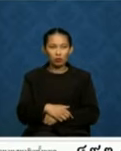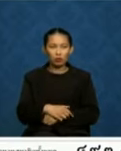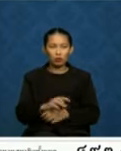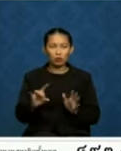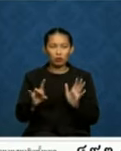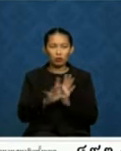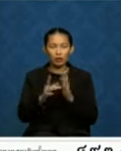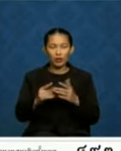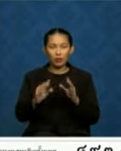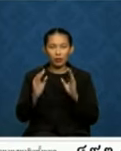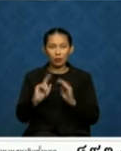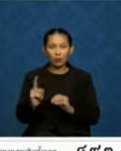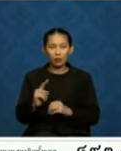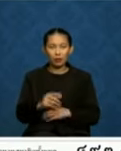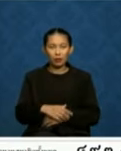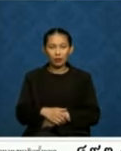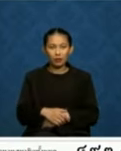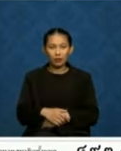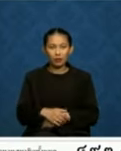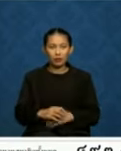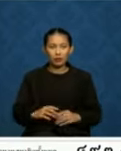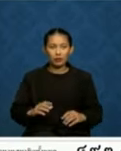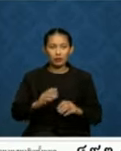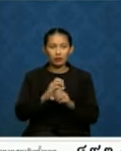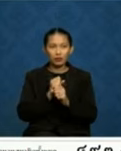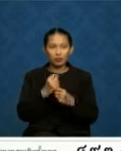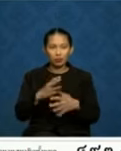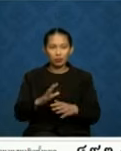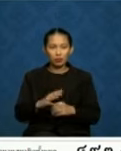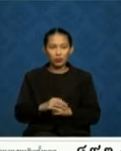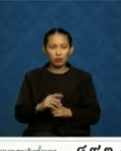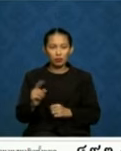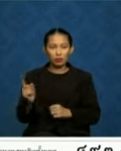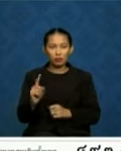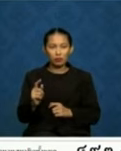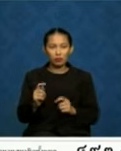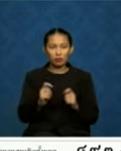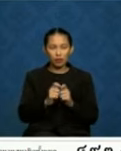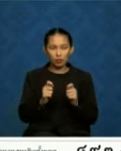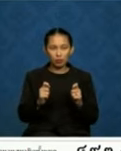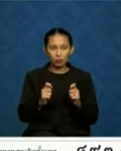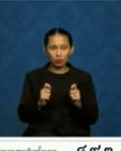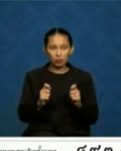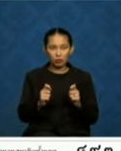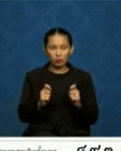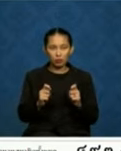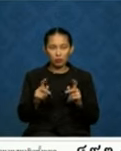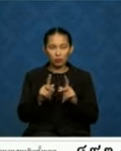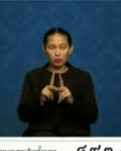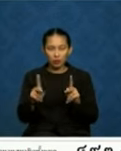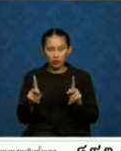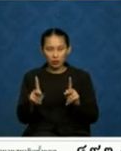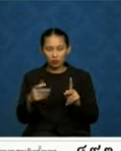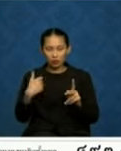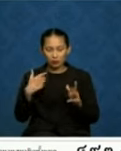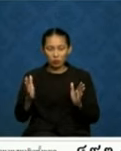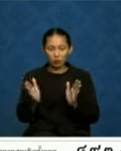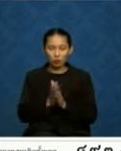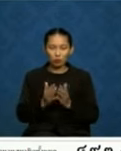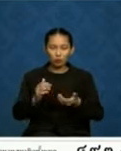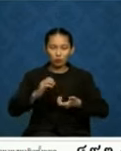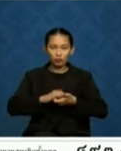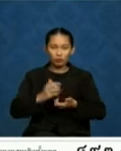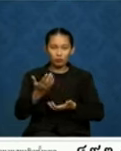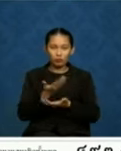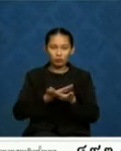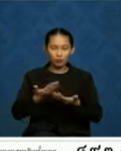ดท้ายจะเป็นอย่างไรนะครับก็โดยสรุปนะครับจากการที่คณะอนุกรรมการคณะกรรมการได้ร่วมกันศึกษานะครับ